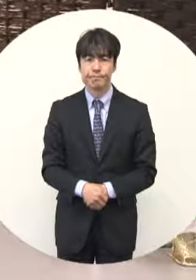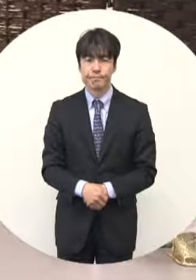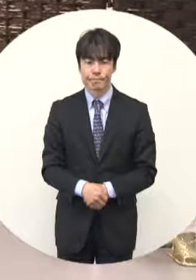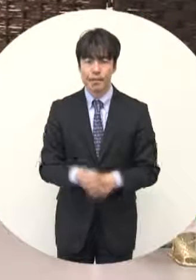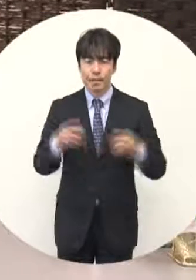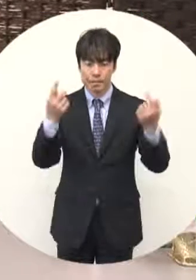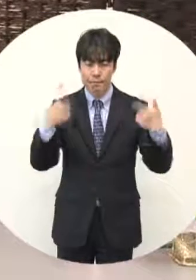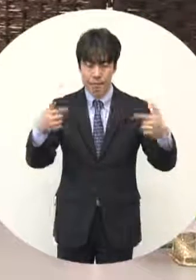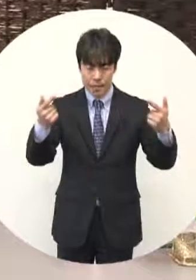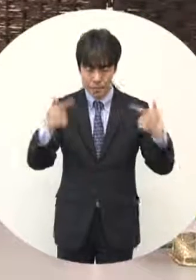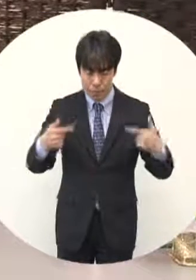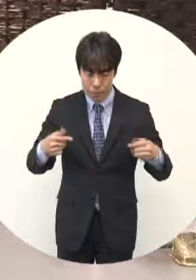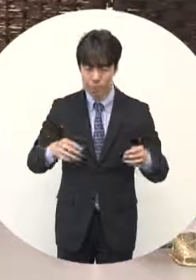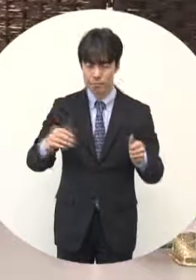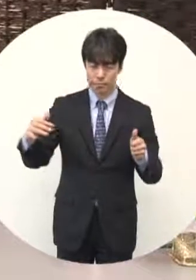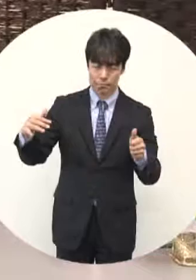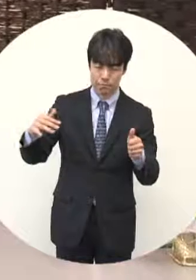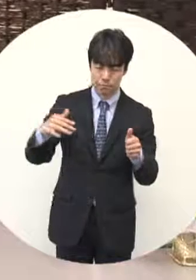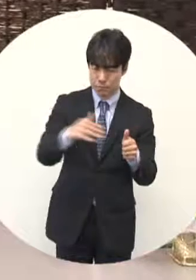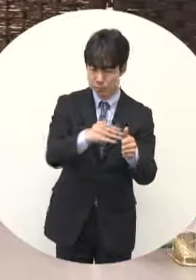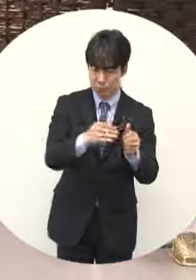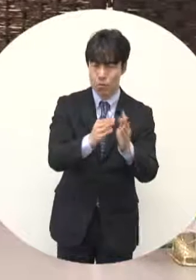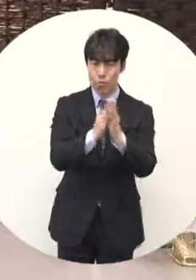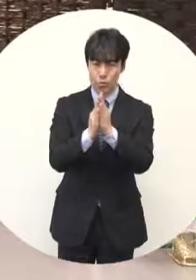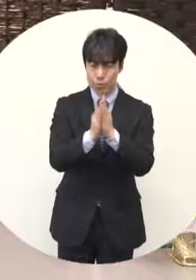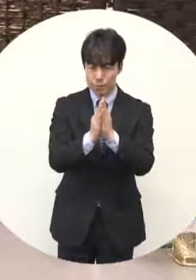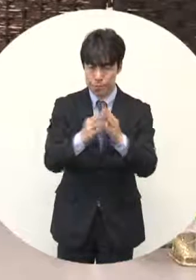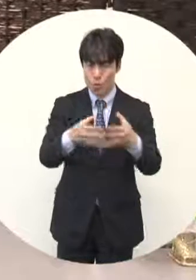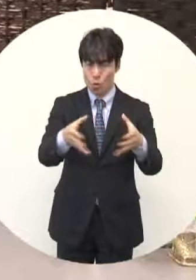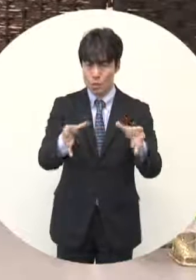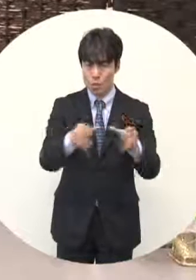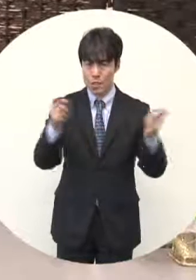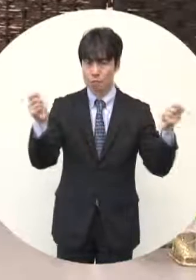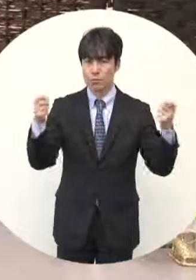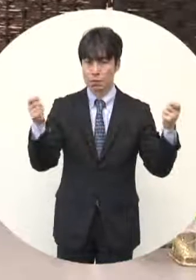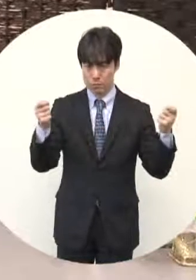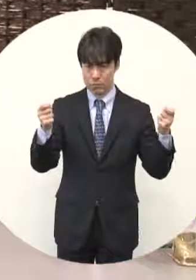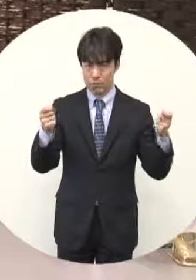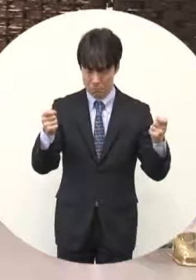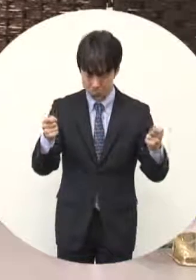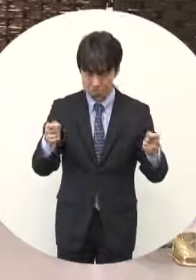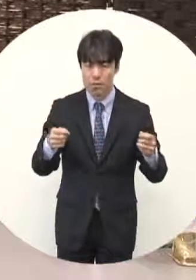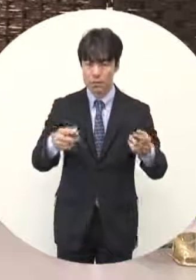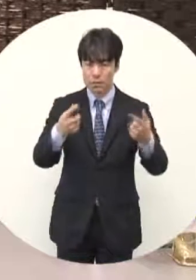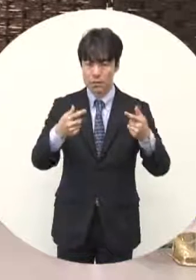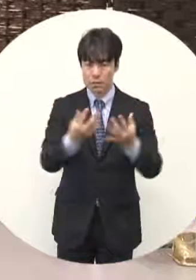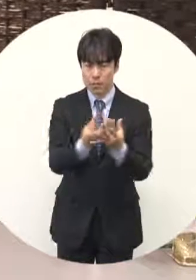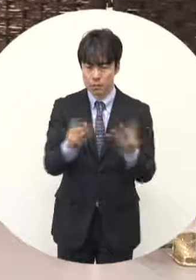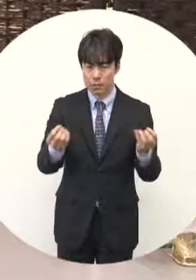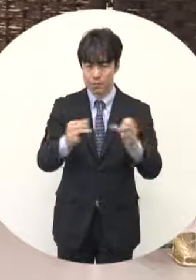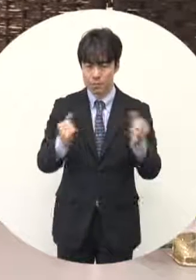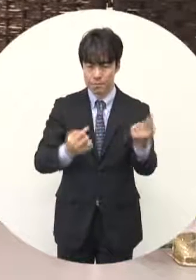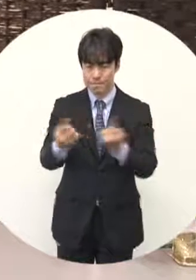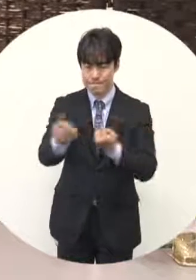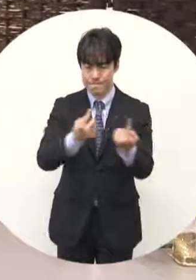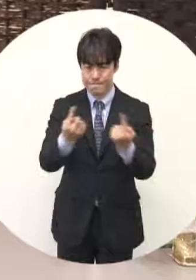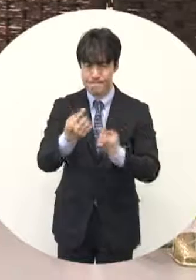毎年大盛況のではチューリップコミュニティフェスタ、たくさんの方のご来場お待ちしています